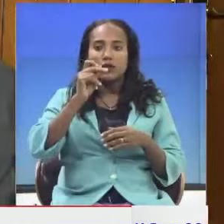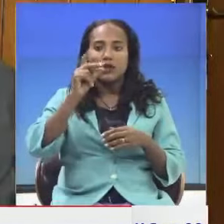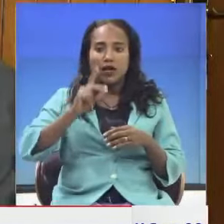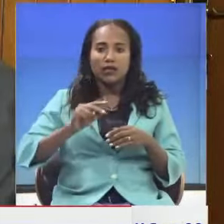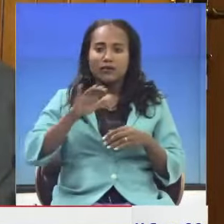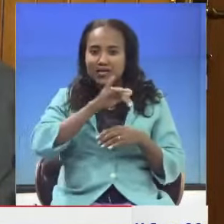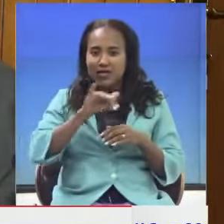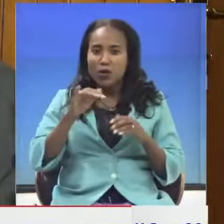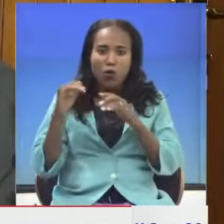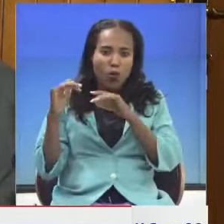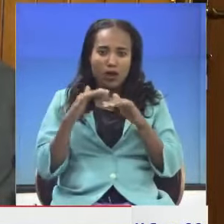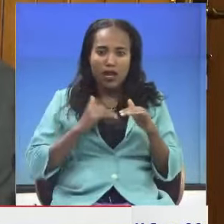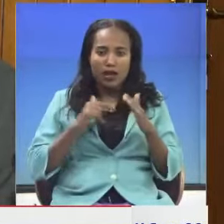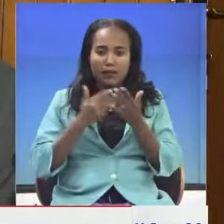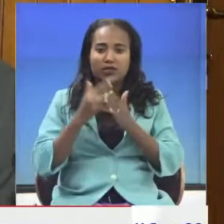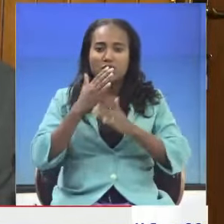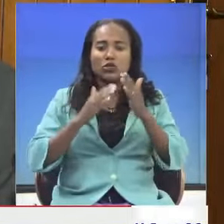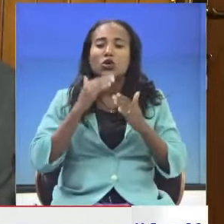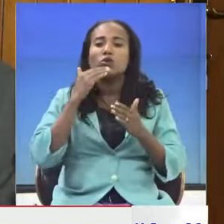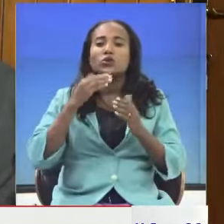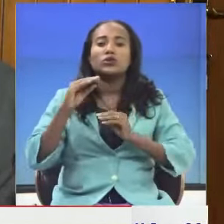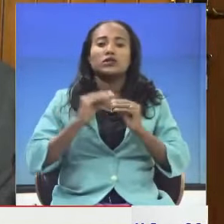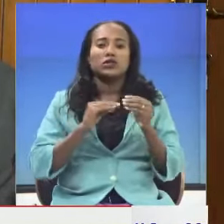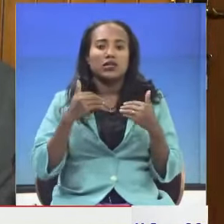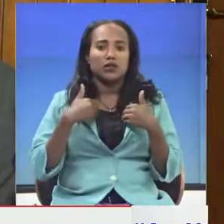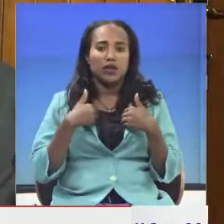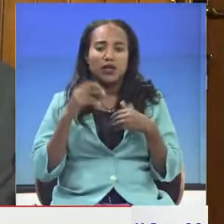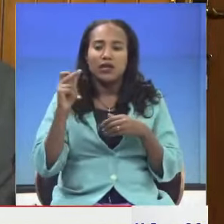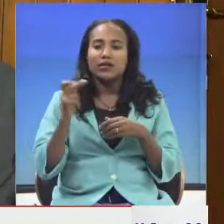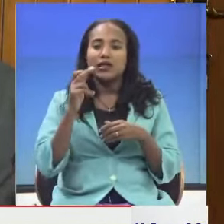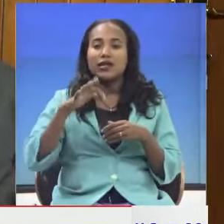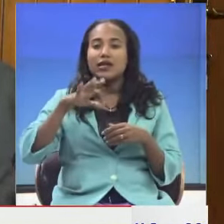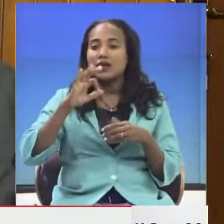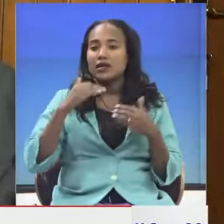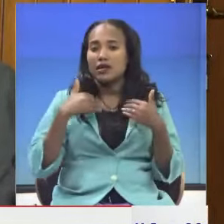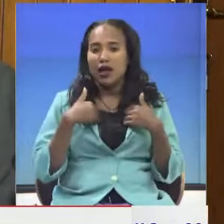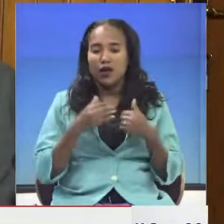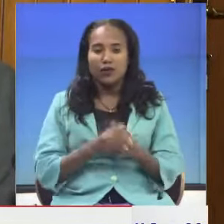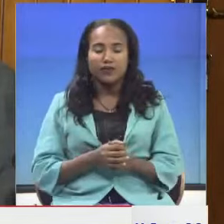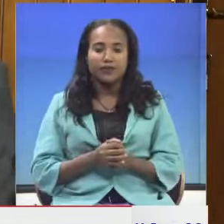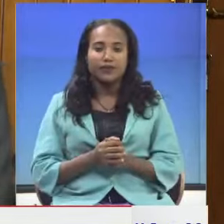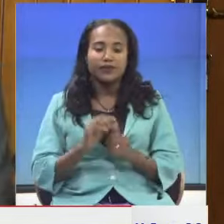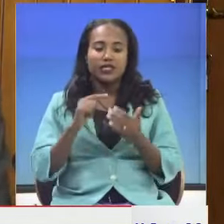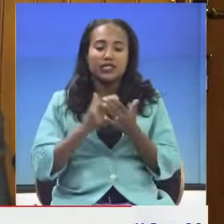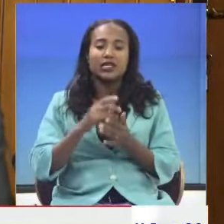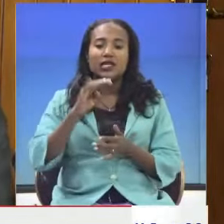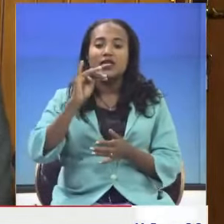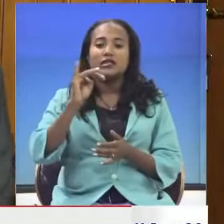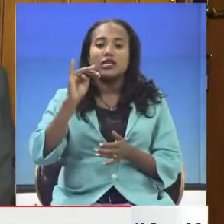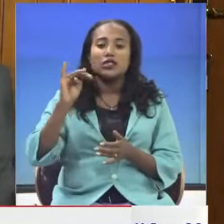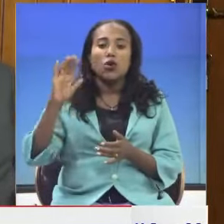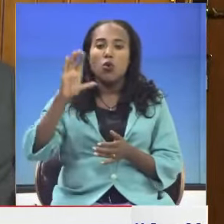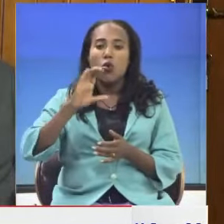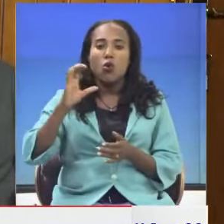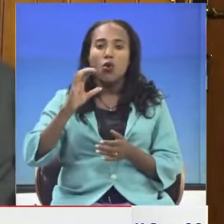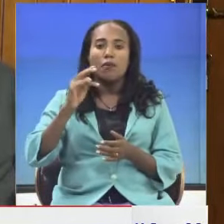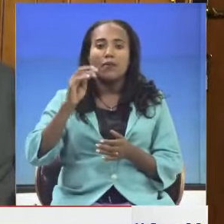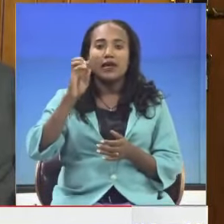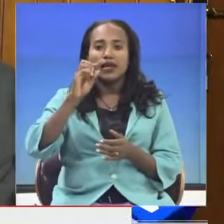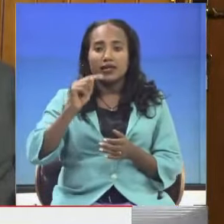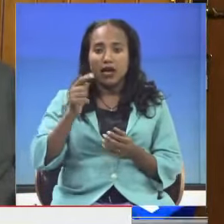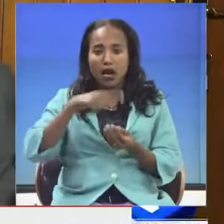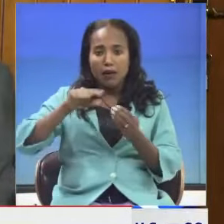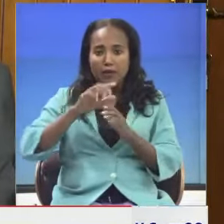በተመሳሳይ ውጊያ አለ። በዚህ ደረጃ ጥሩ እንቅስቃሴ ነው፣ ድል እየተገኘ ነው ያለው። እዚህ ጨጨሆን ተሻግረን መቂት